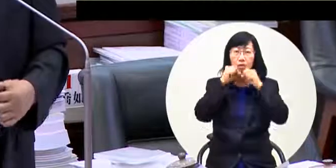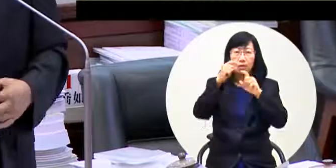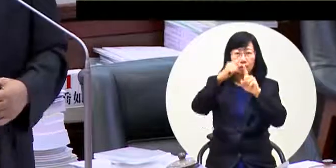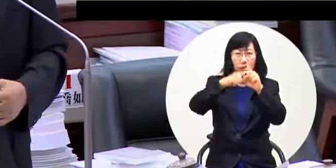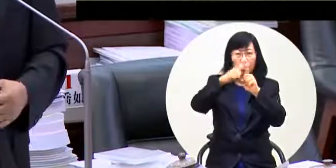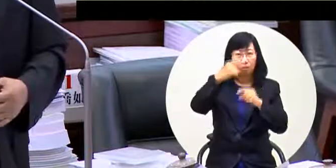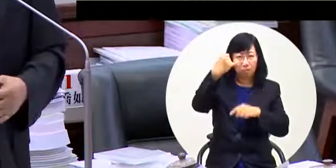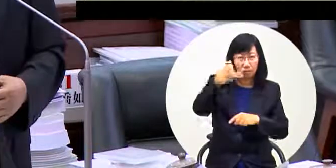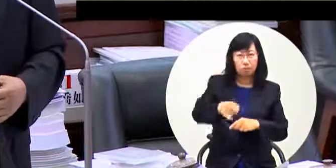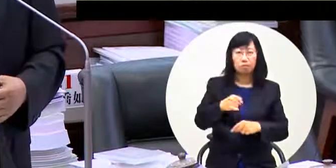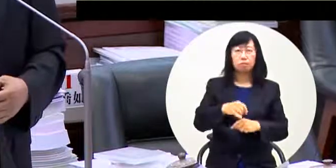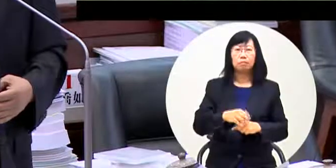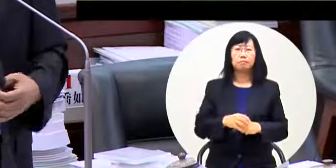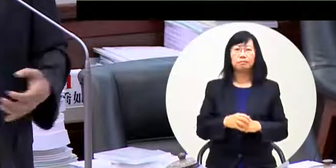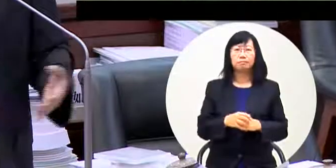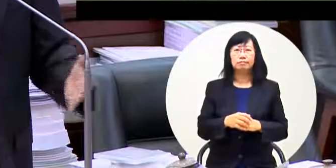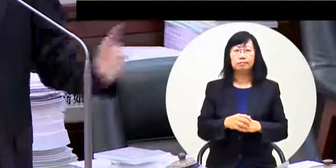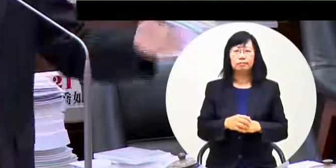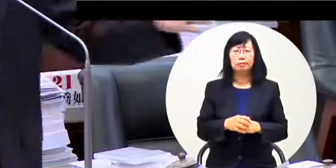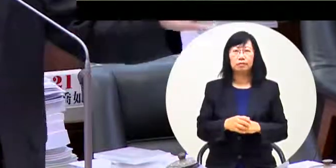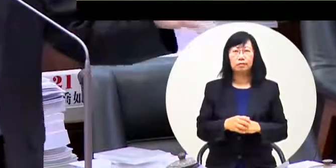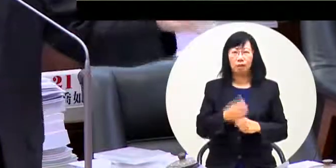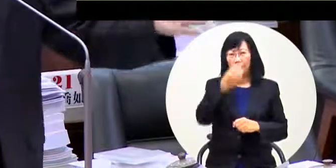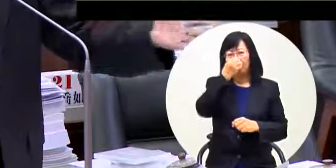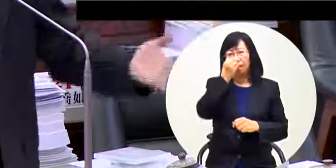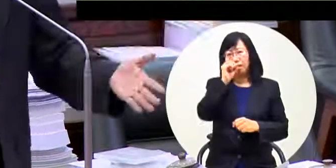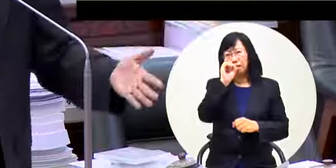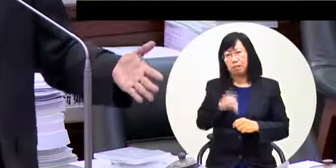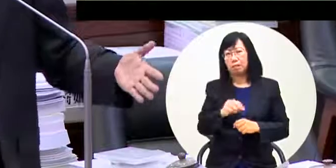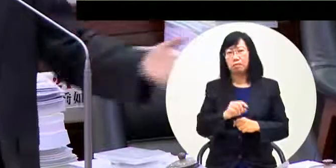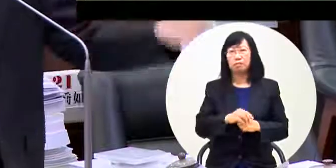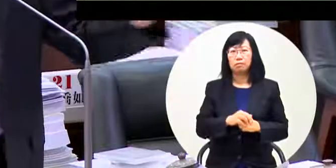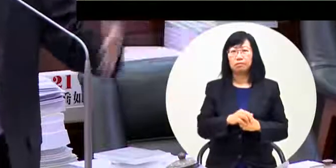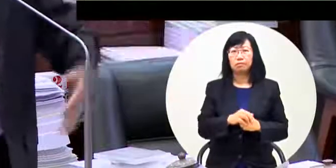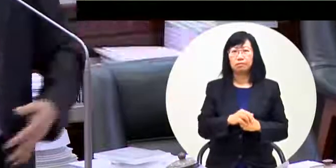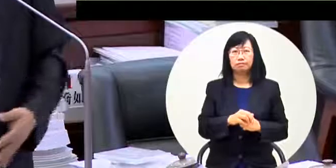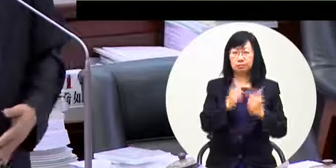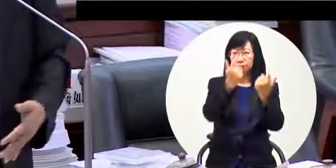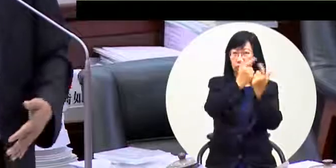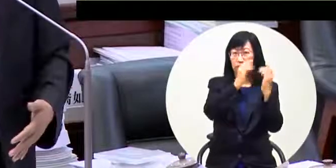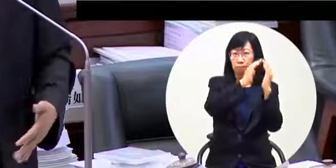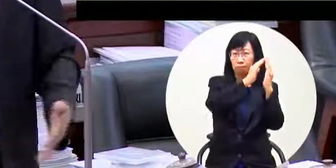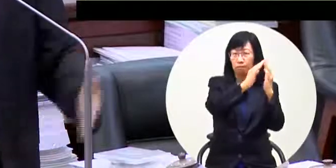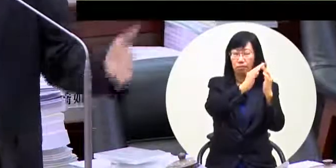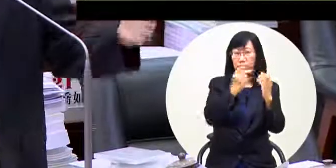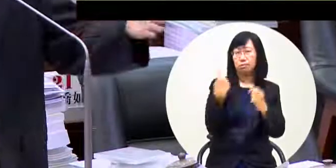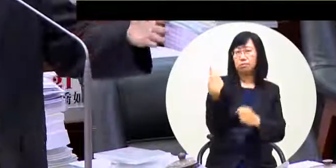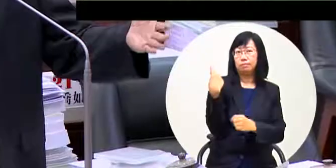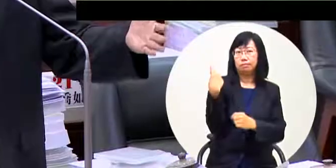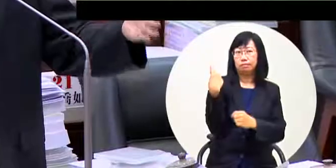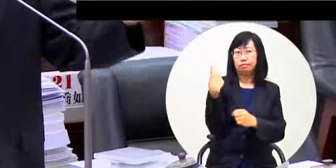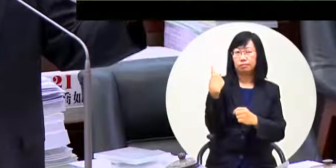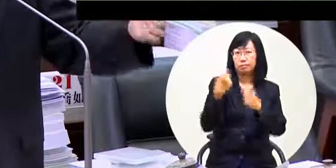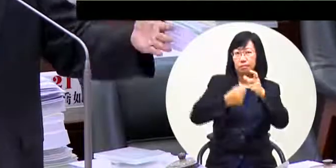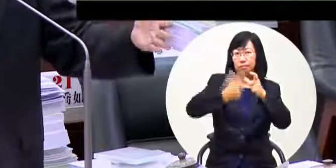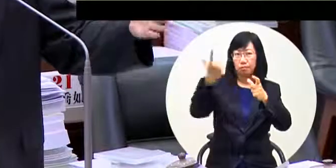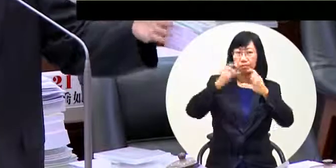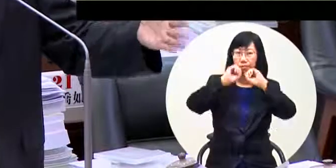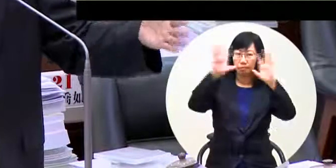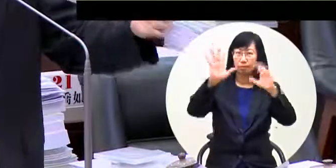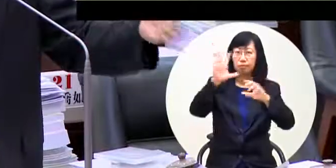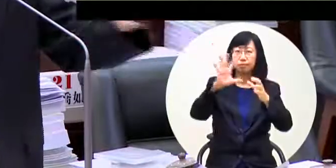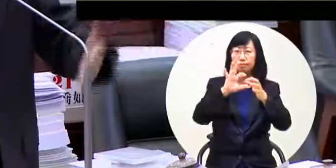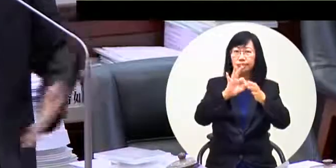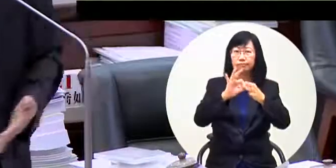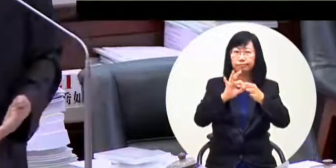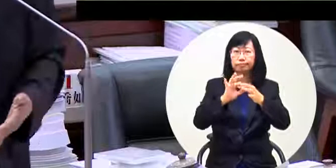上盖特也是。台北市前两天公告一个什么？公告说，我那空气污